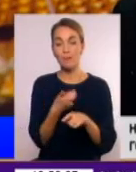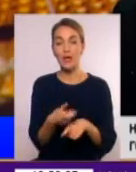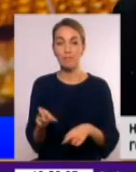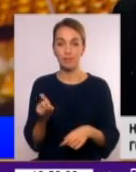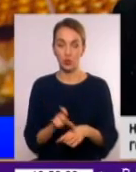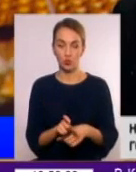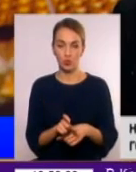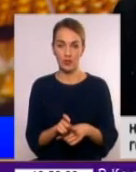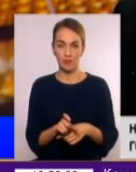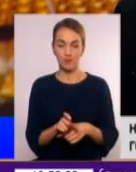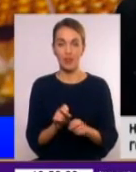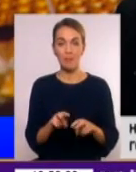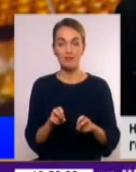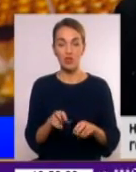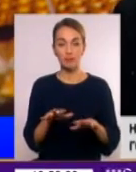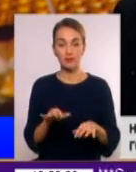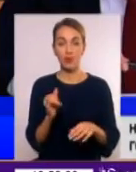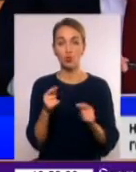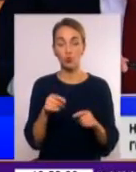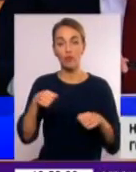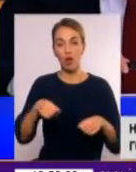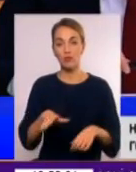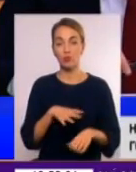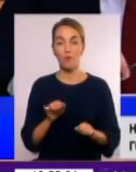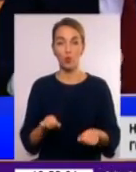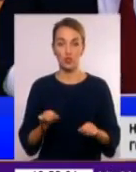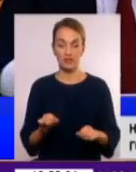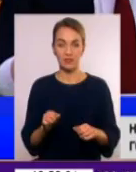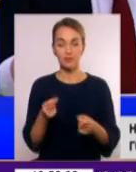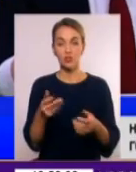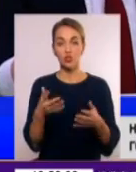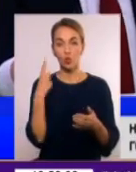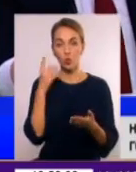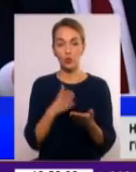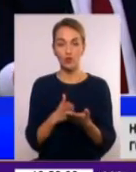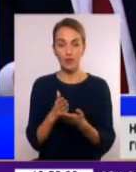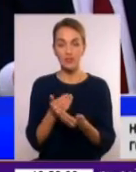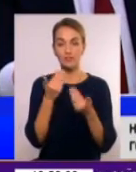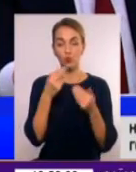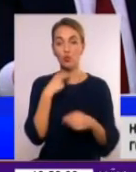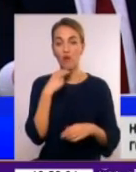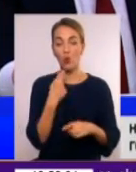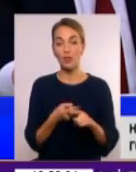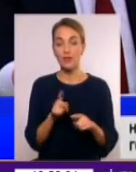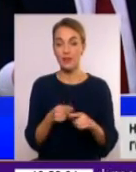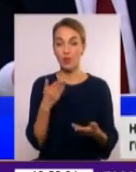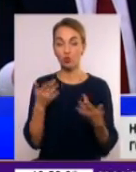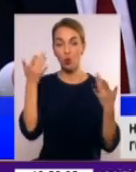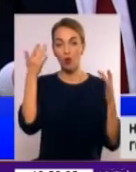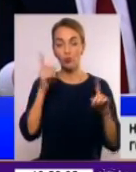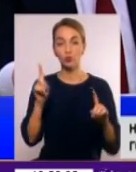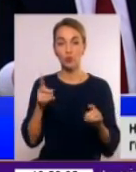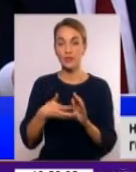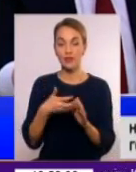перебільшують небезпечних цих місць, для того, щоб у влади була можливість чітко зорієнтуватися, звернути увагу на це, якщо вона раптом щось